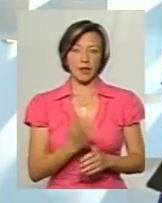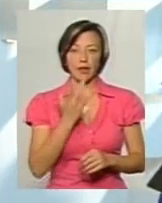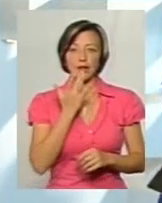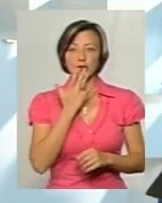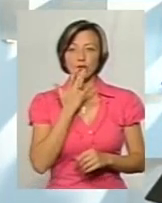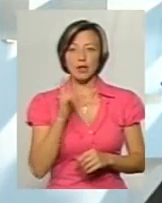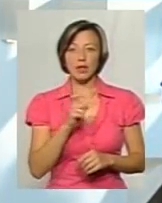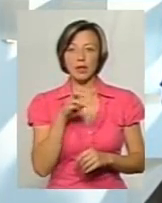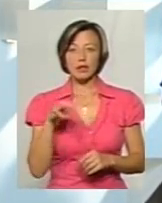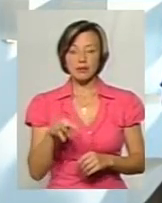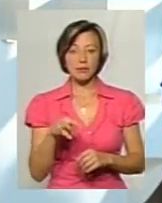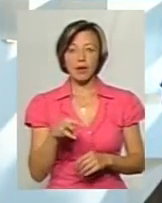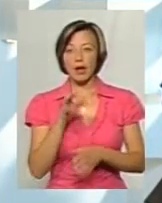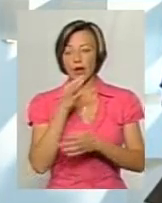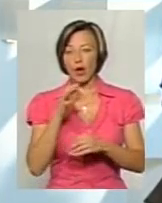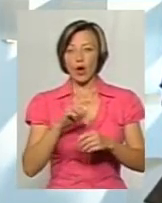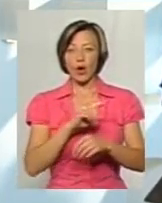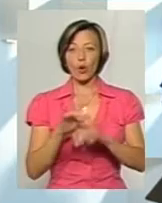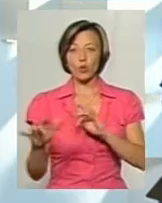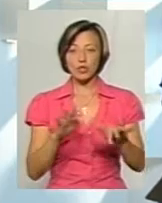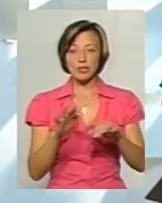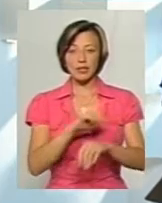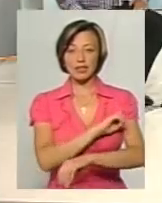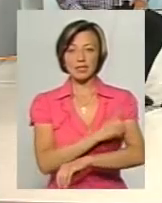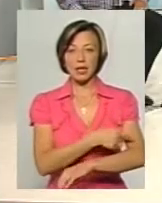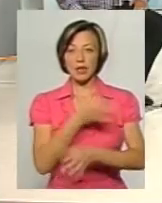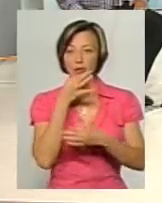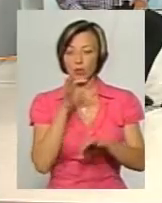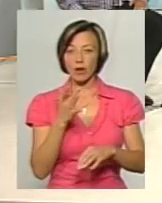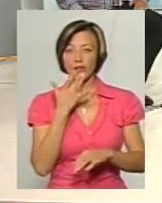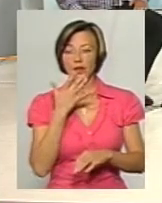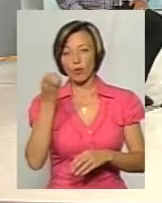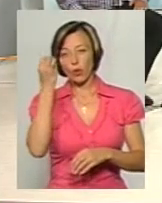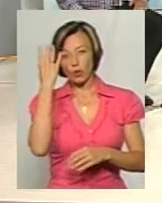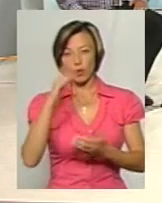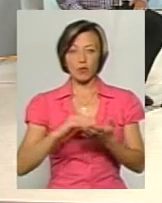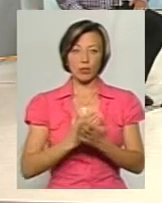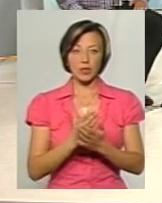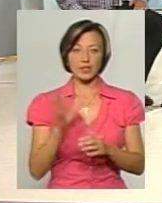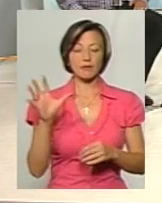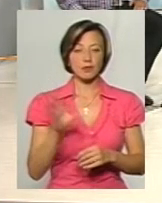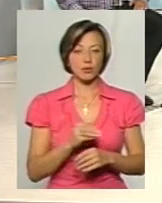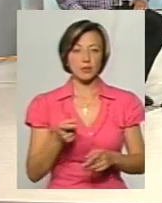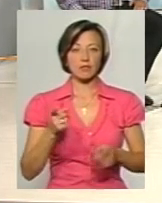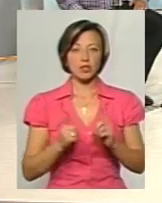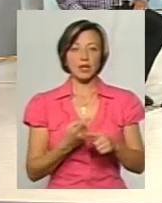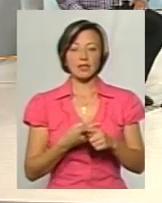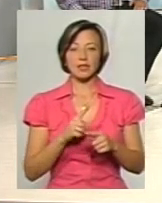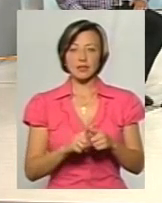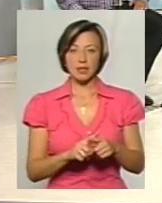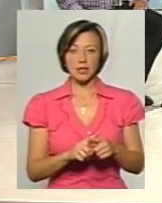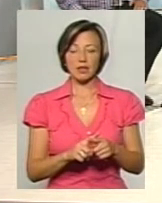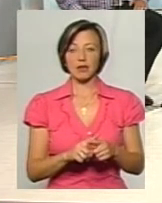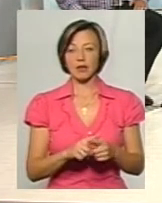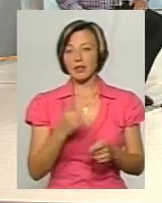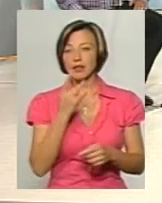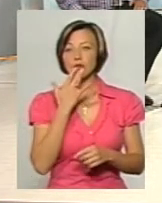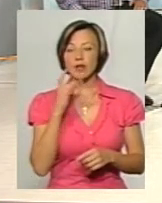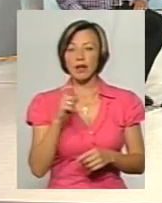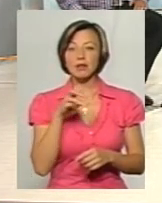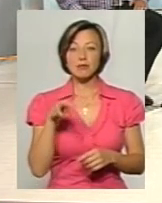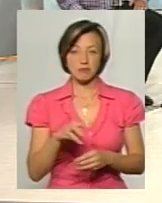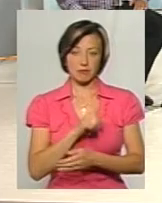сила будь-якої нації. І не тільки в економіці, але й в культурі, і в політиці, і в всьому. Звичайно, націоналізм повинен бути на першому місці,